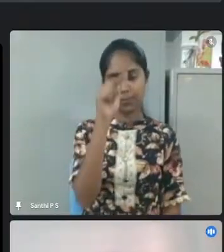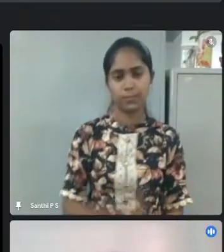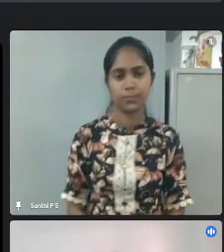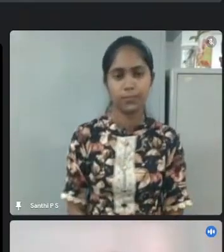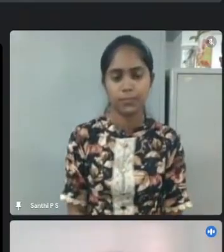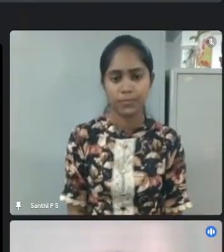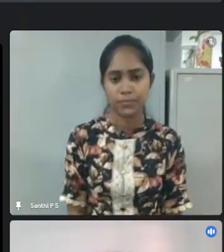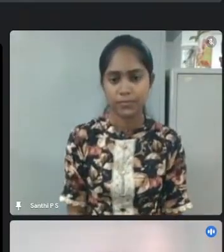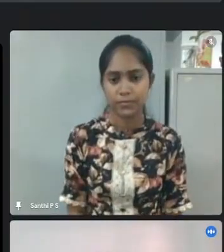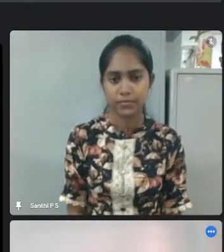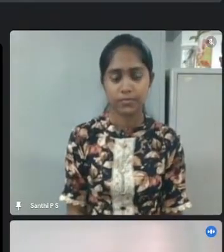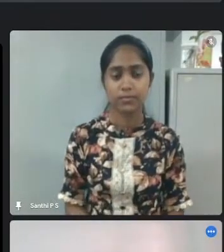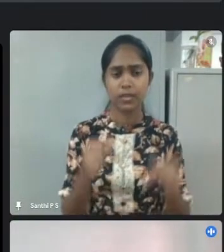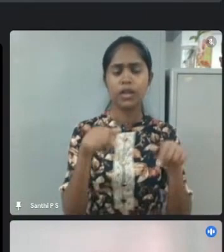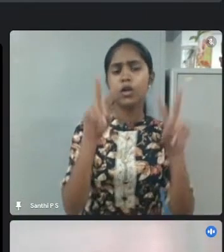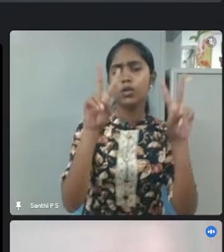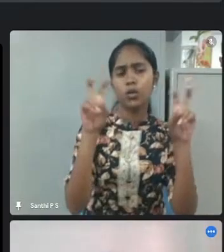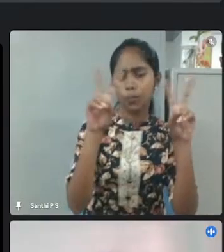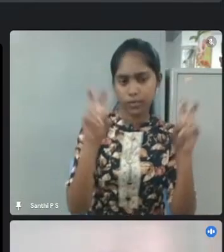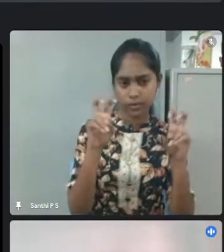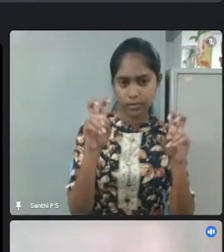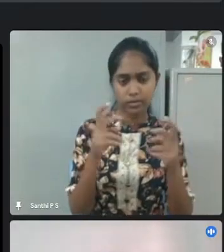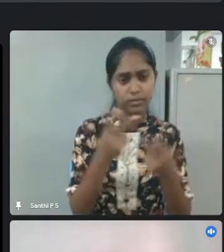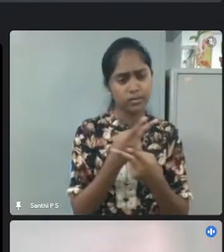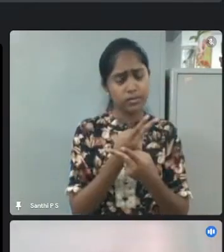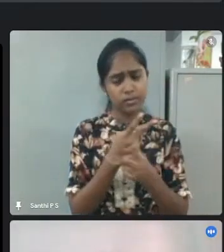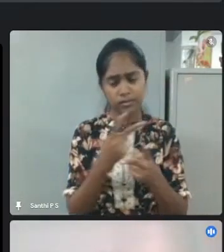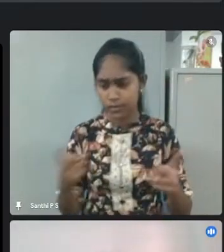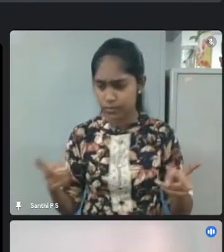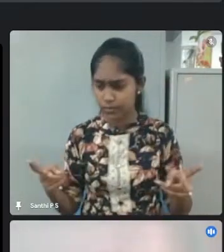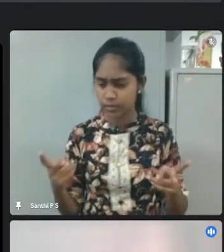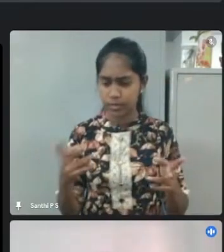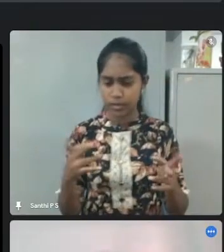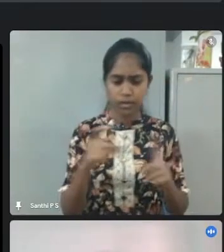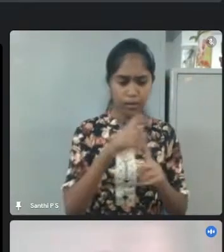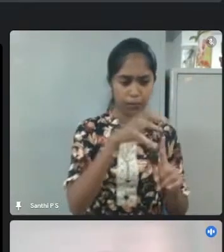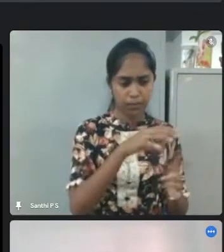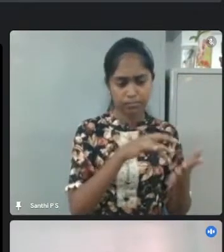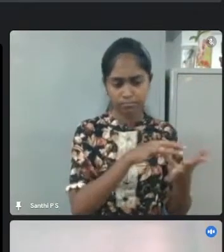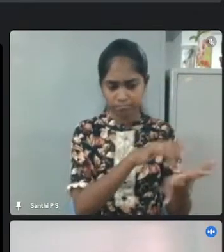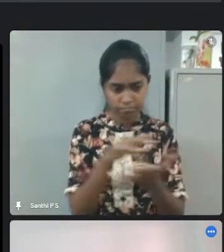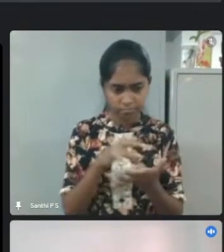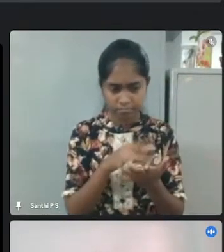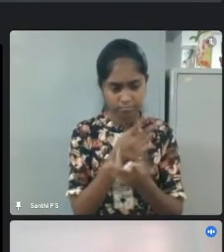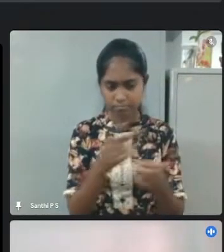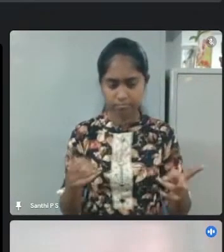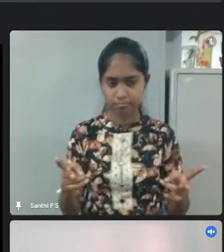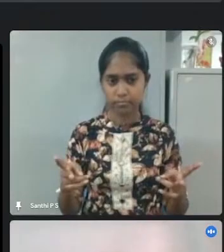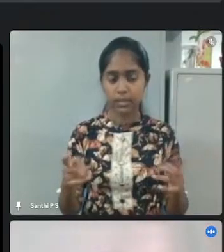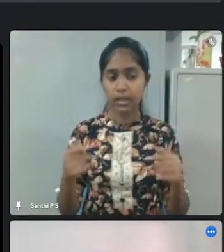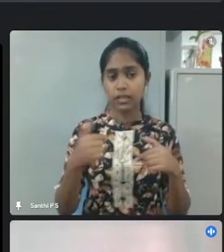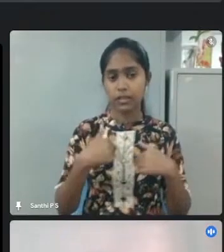ഈ ഒരു ആശയം പല മേഖലകളിൽ, പല തലങ്ങളിലും നമുക്ക്